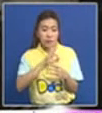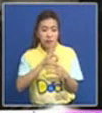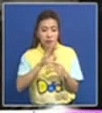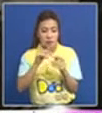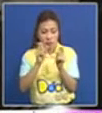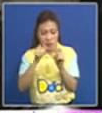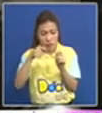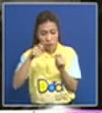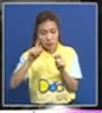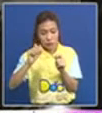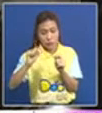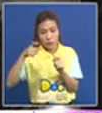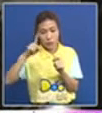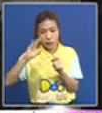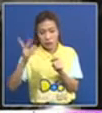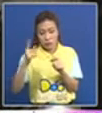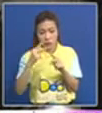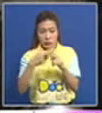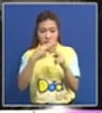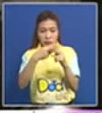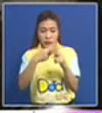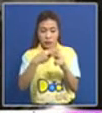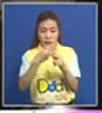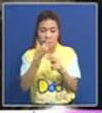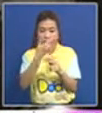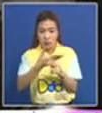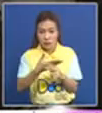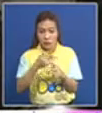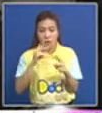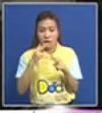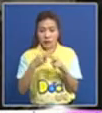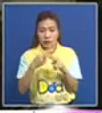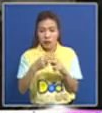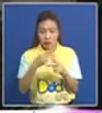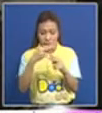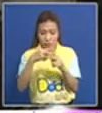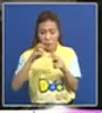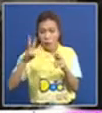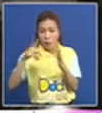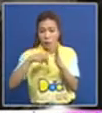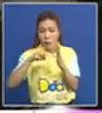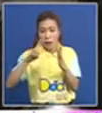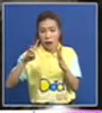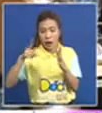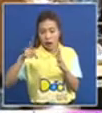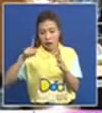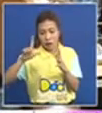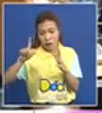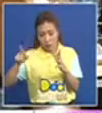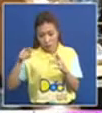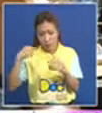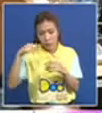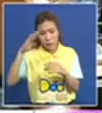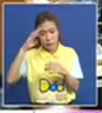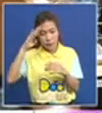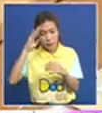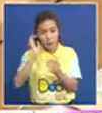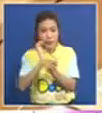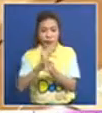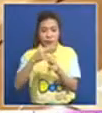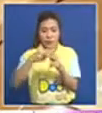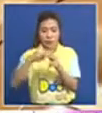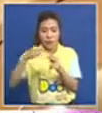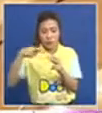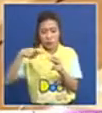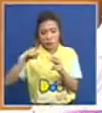แห่งชาติประกอบด้วยพลเรือเอกณ อารีนิตพลเรือเอกพันลบตมิสานนท์และพลตำรวจเอกพงษ์สภัทรพงษ์เจริ